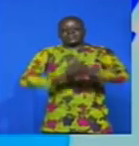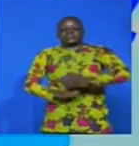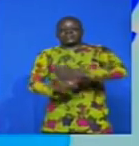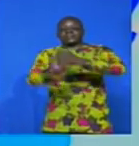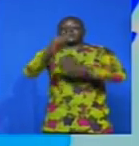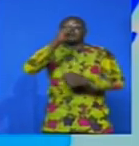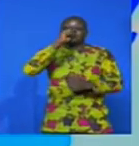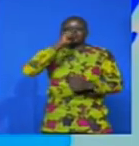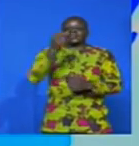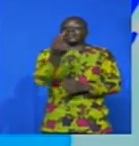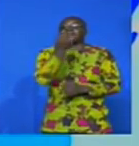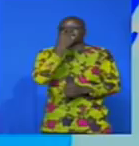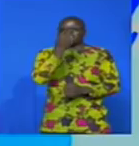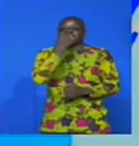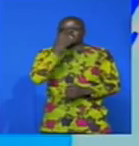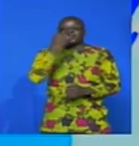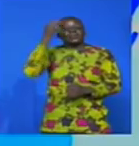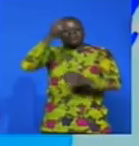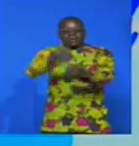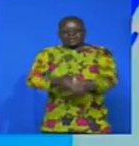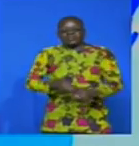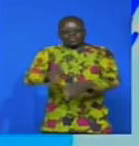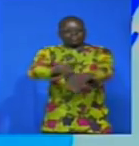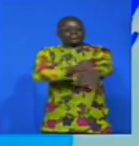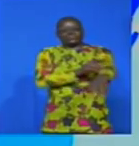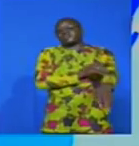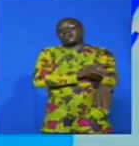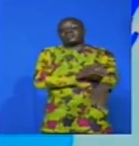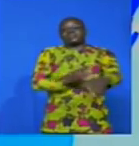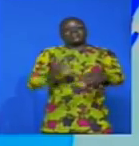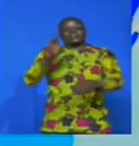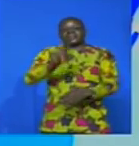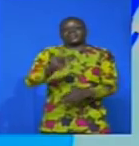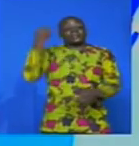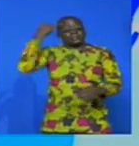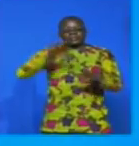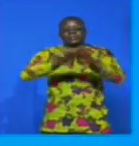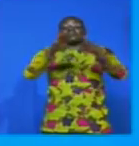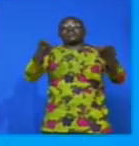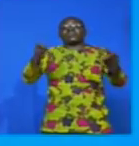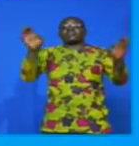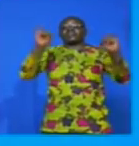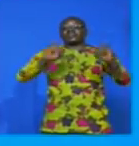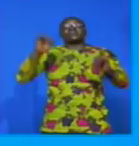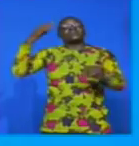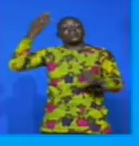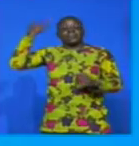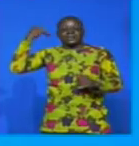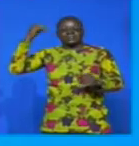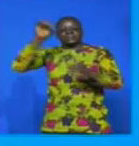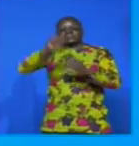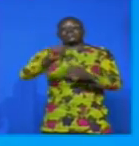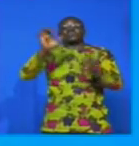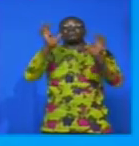et nutritionnelle à l'agriculture durable PASNADA. Il a été lancé jeudi dernier à Sindou, province touchée par